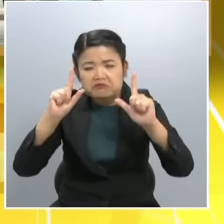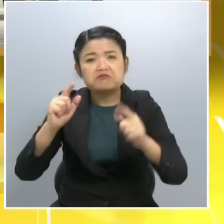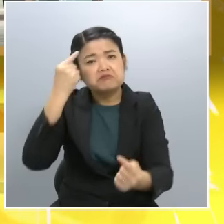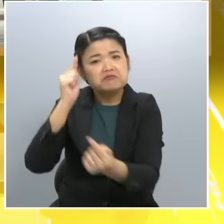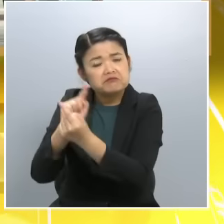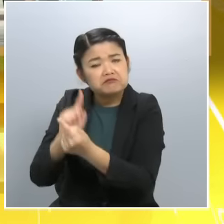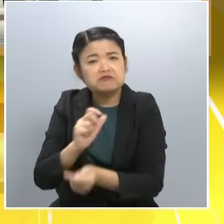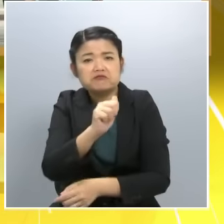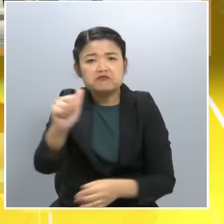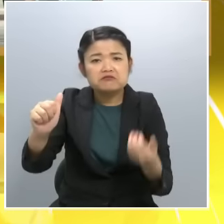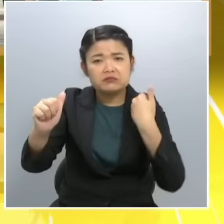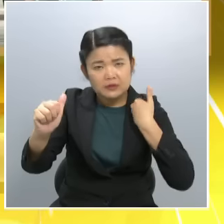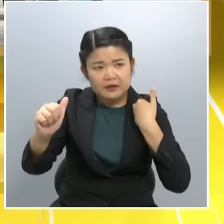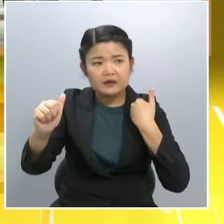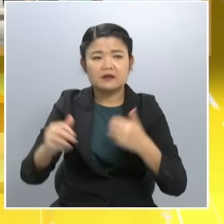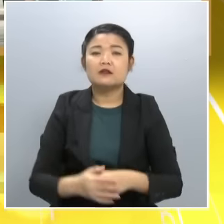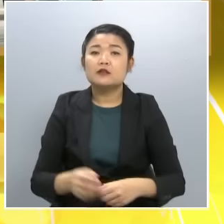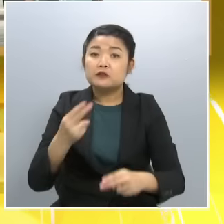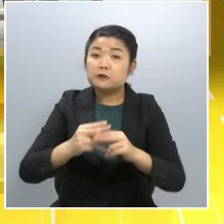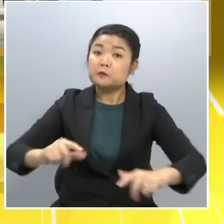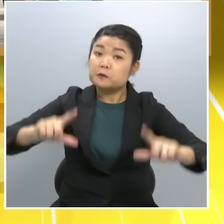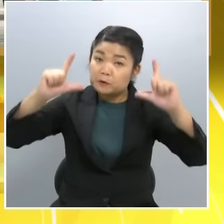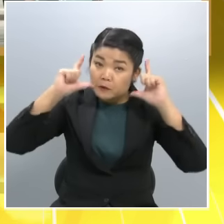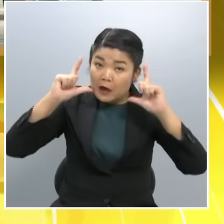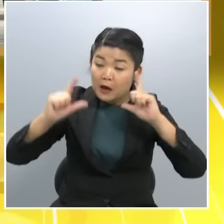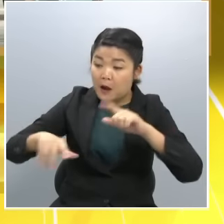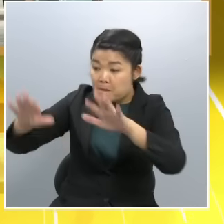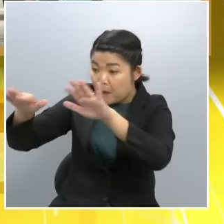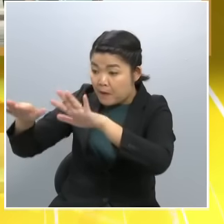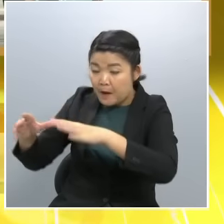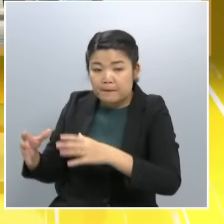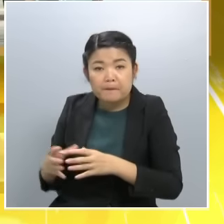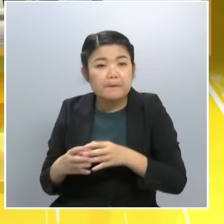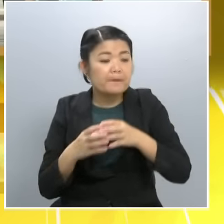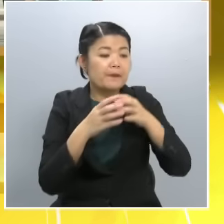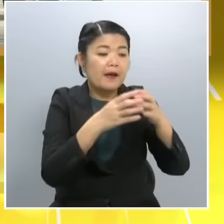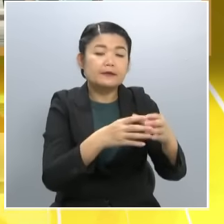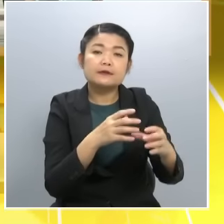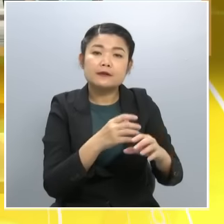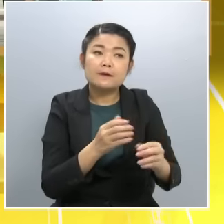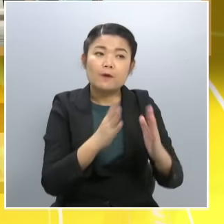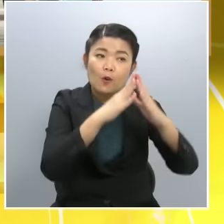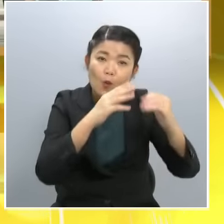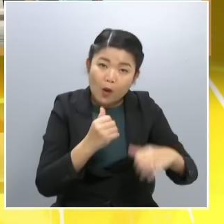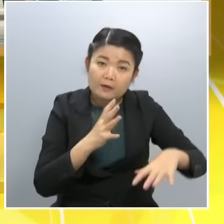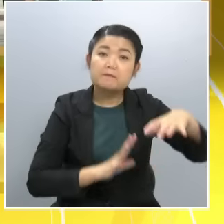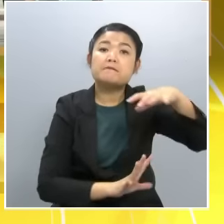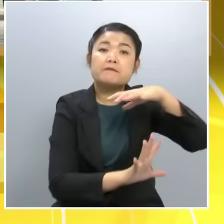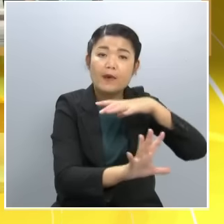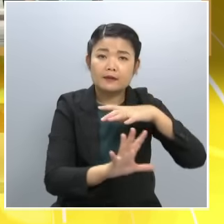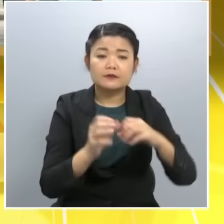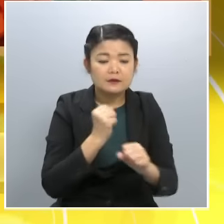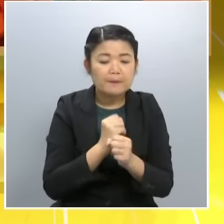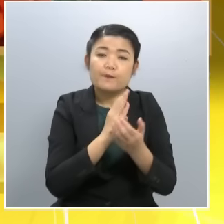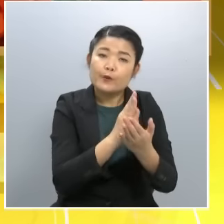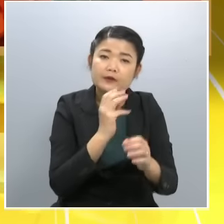เค้าก็มีครับเขก็ใช้ชื่อเสียงสิพาคนมาหาธรรมะพระและวัดชวนคนทำดีเป็นวิธีทำบุญที่ประเสริฐที่สุดอ่าซึ่งพระระอาจารย์